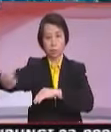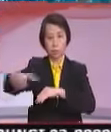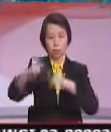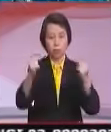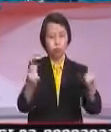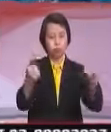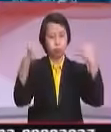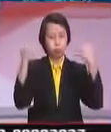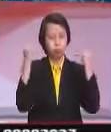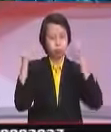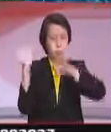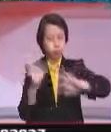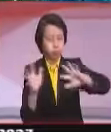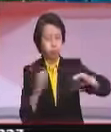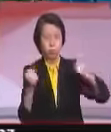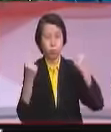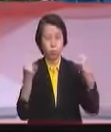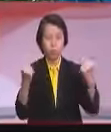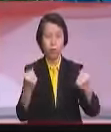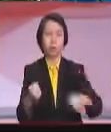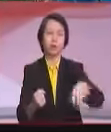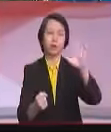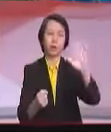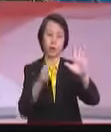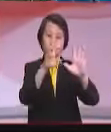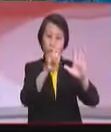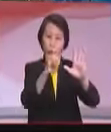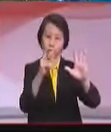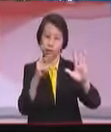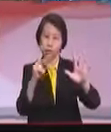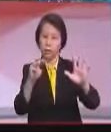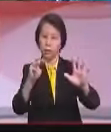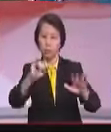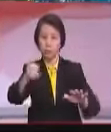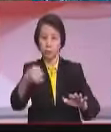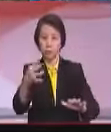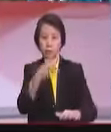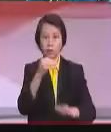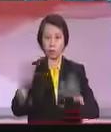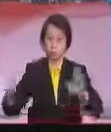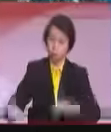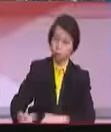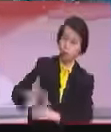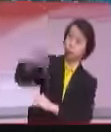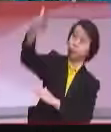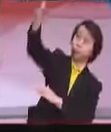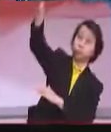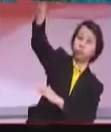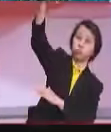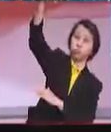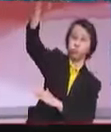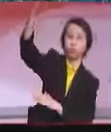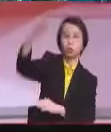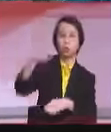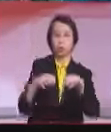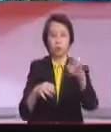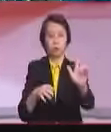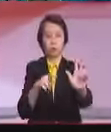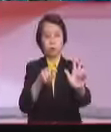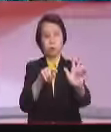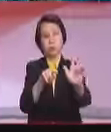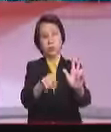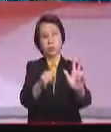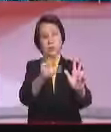angin yang agak kencang, iaitu sehingga 50 km sejam, dan ketinggian ombak boleh mencecah sehingga